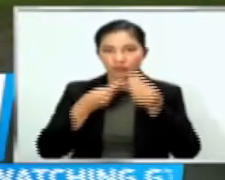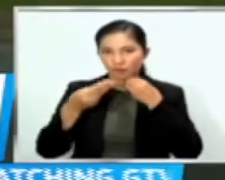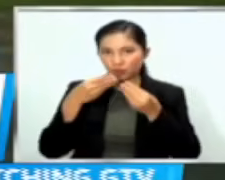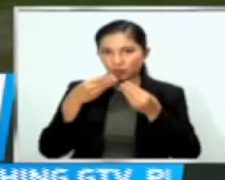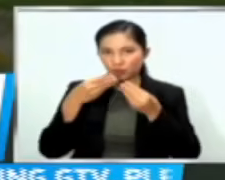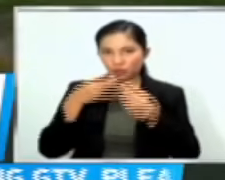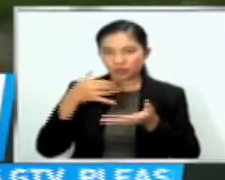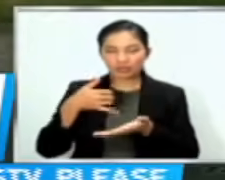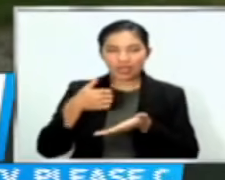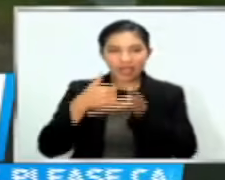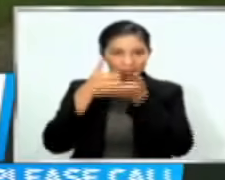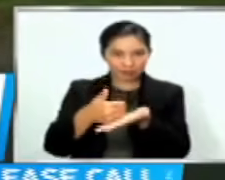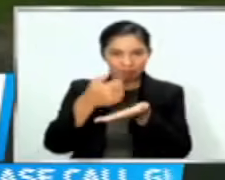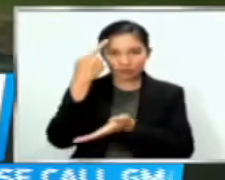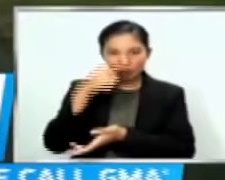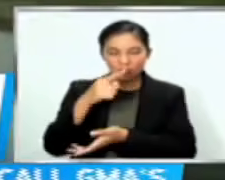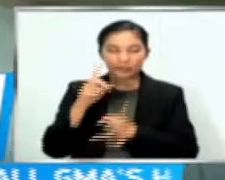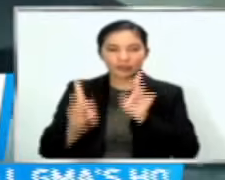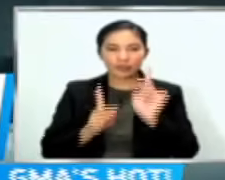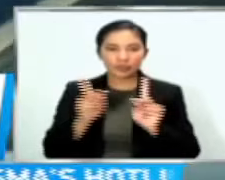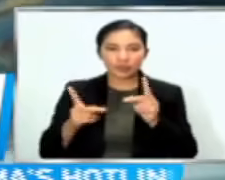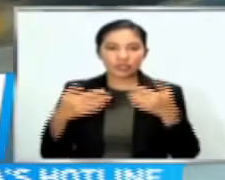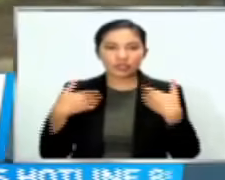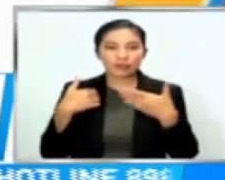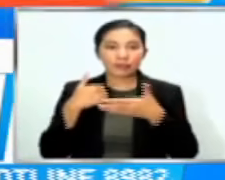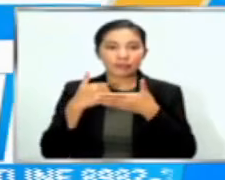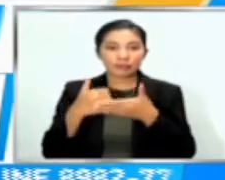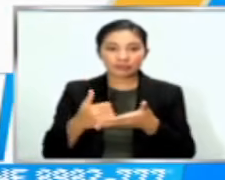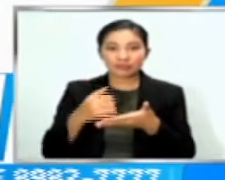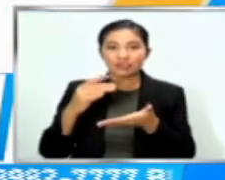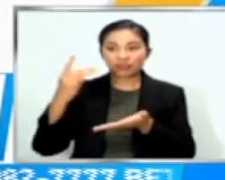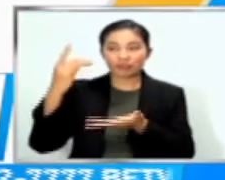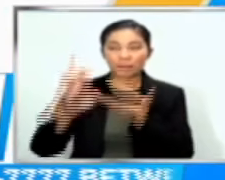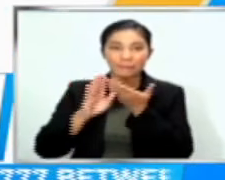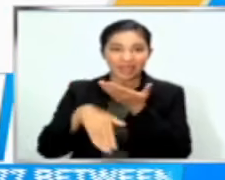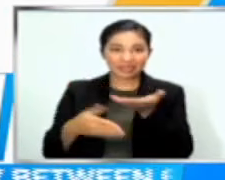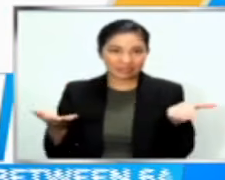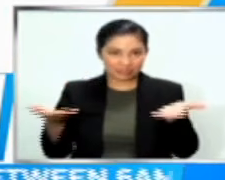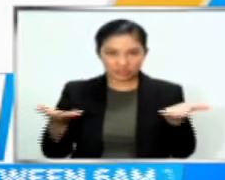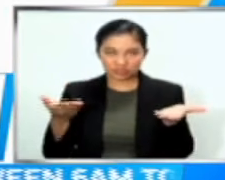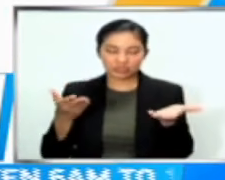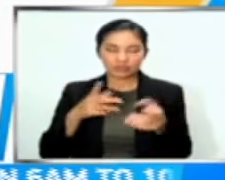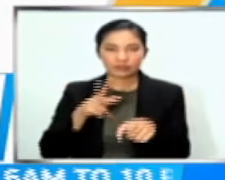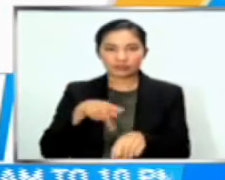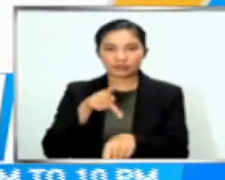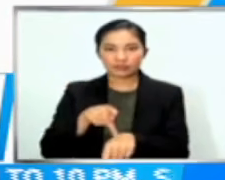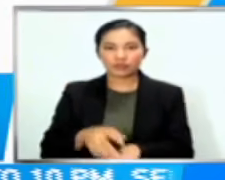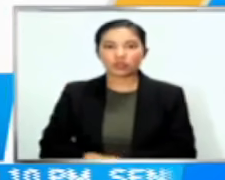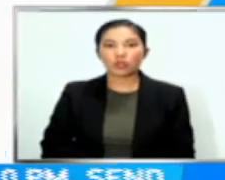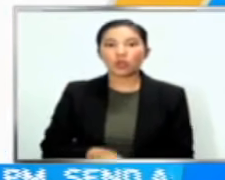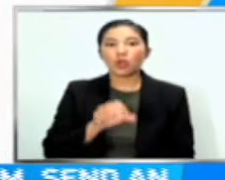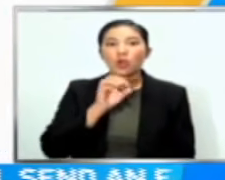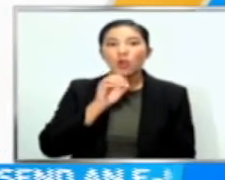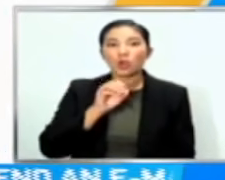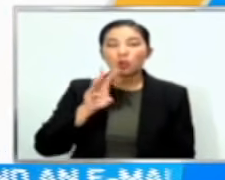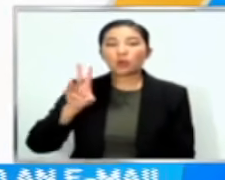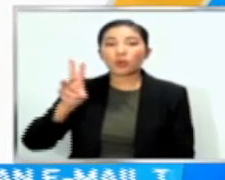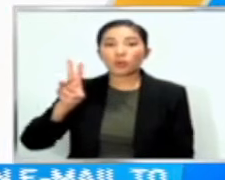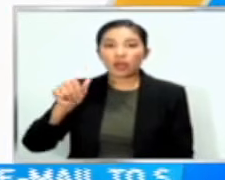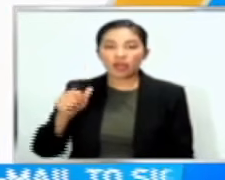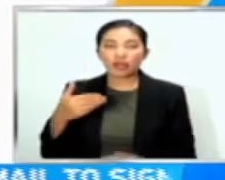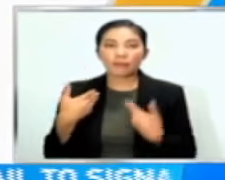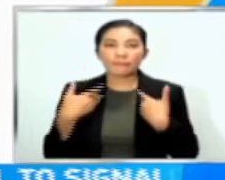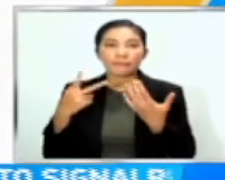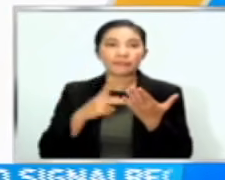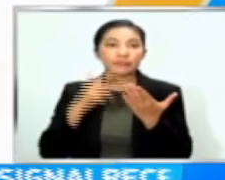tulong din daw na maaasahan pagbalik sa Pilipinas. Mayroong mga programa ang OWA, yung mga integration programs ng